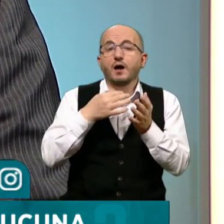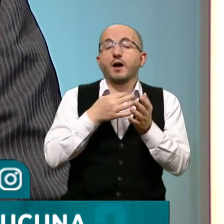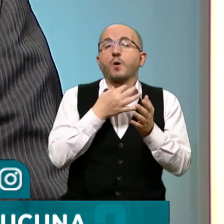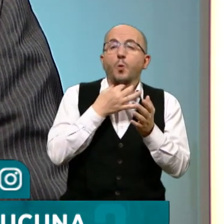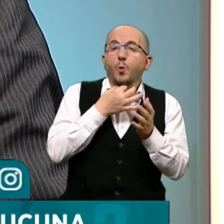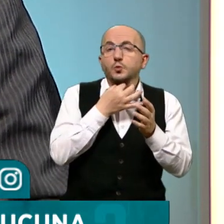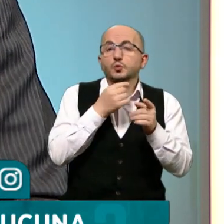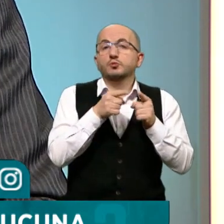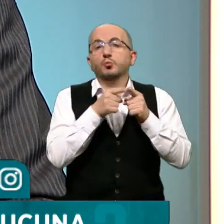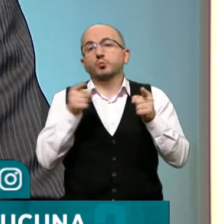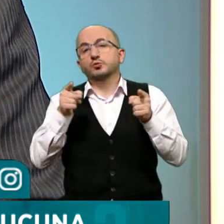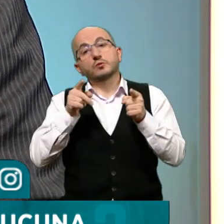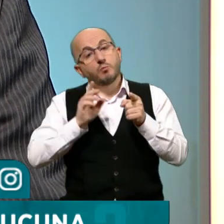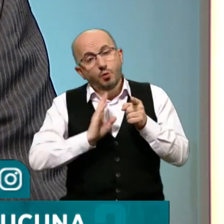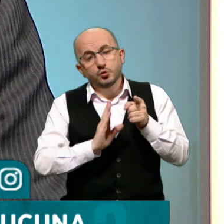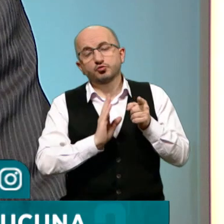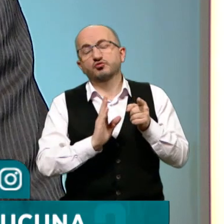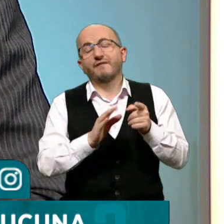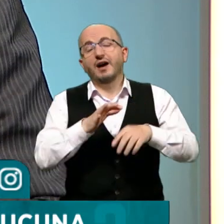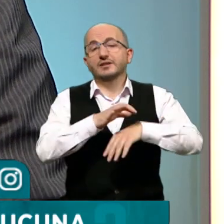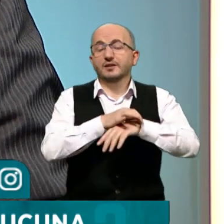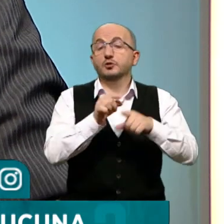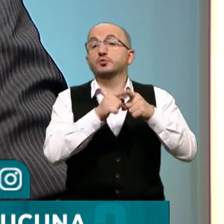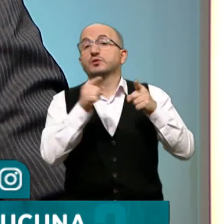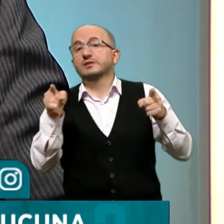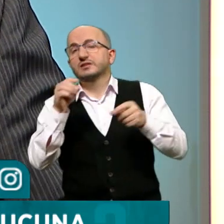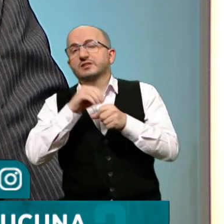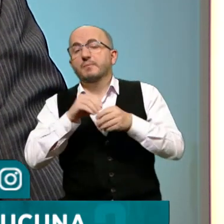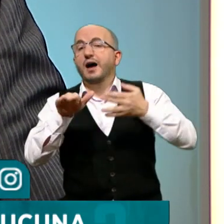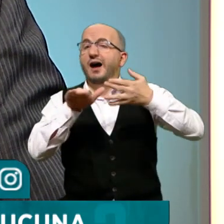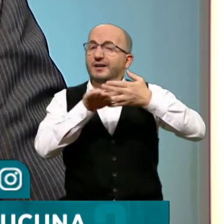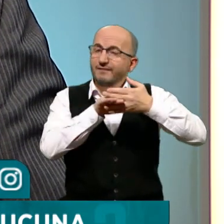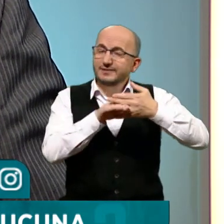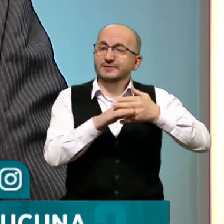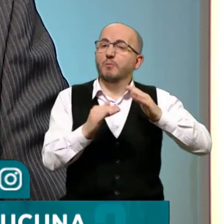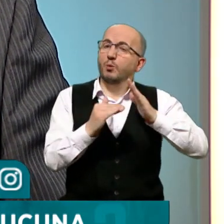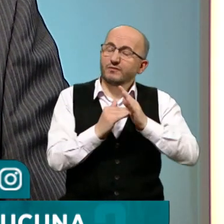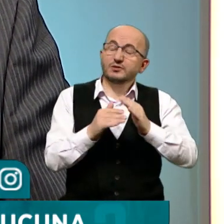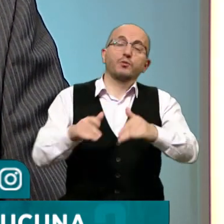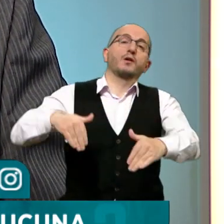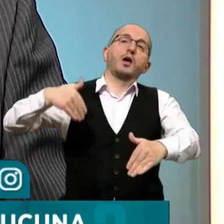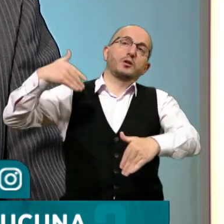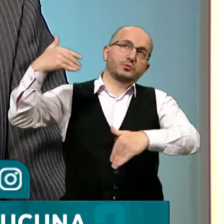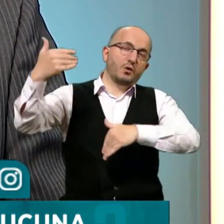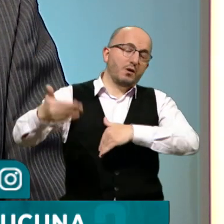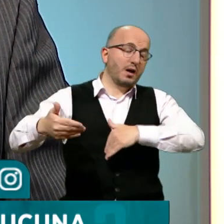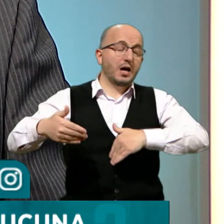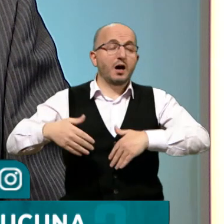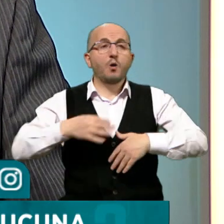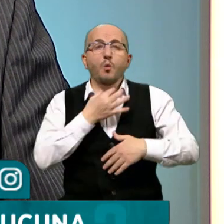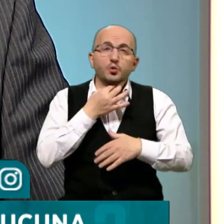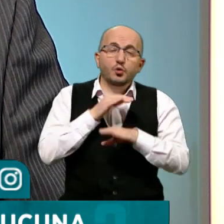boyunca diyelim ki işte sefer boyunca veya hastalığı boyunca bir ara verse Ondan sonra ama